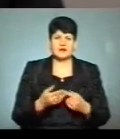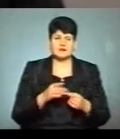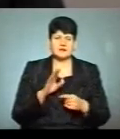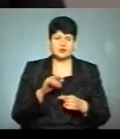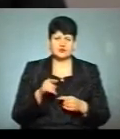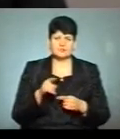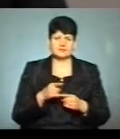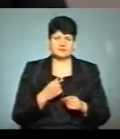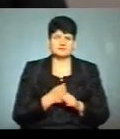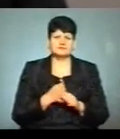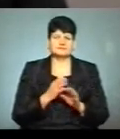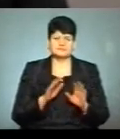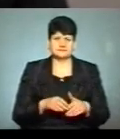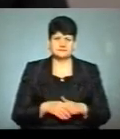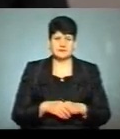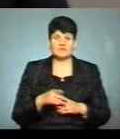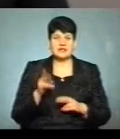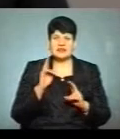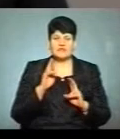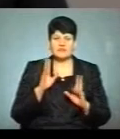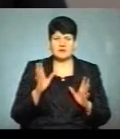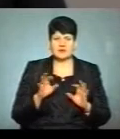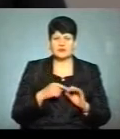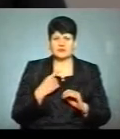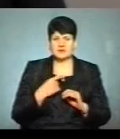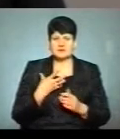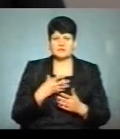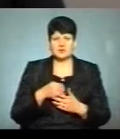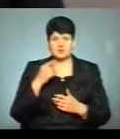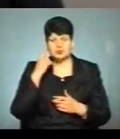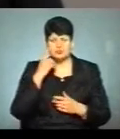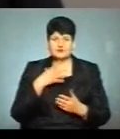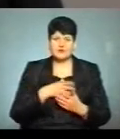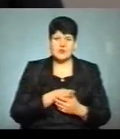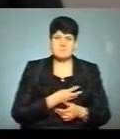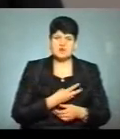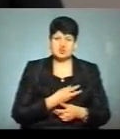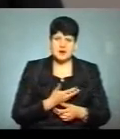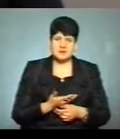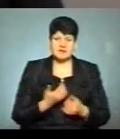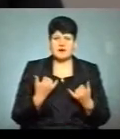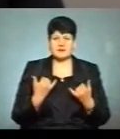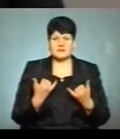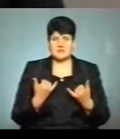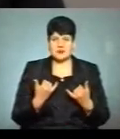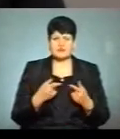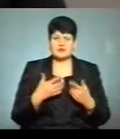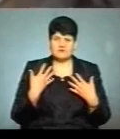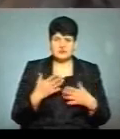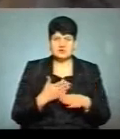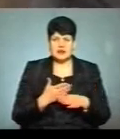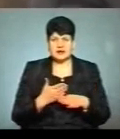вони не вміли висловлювати свою думку, своє бажання, а тепер вони вже